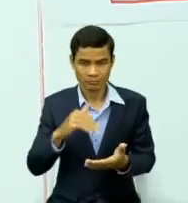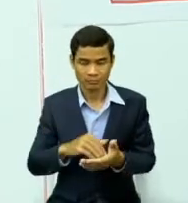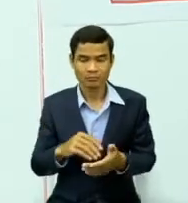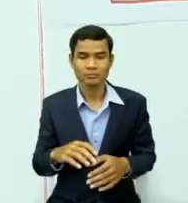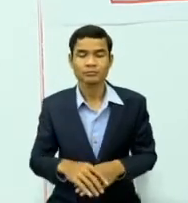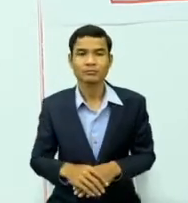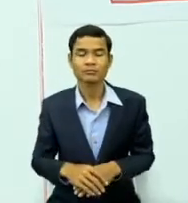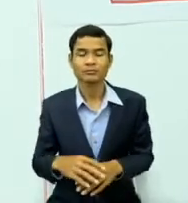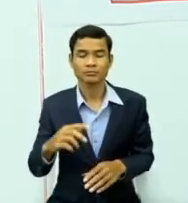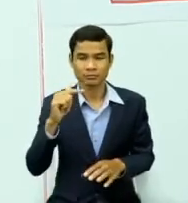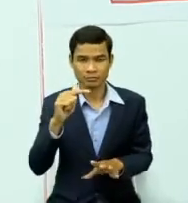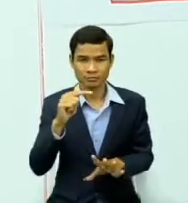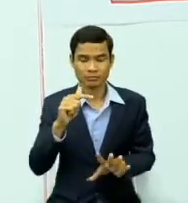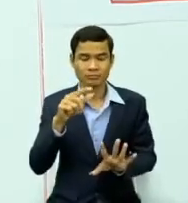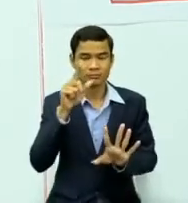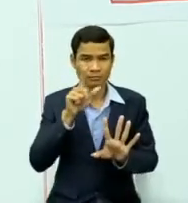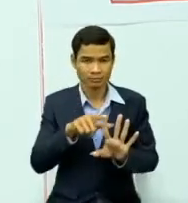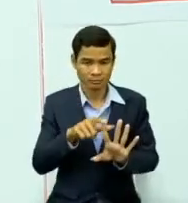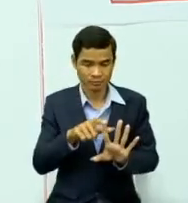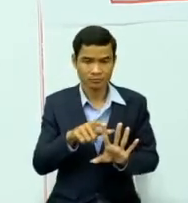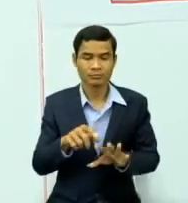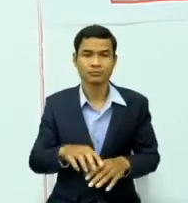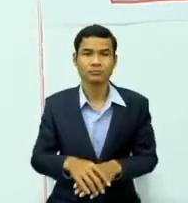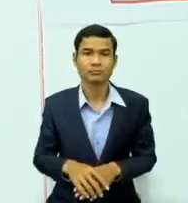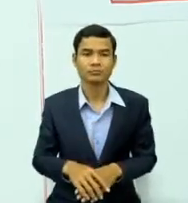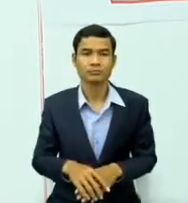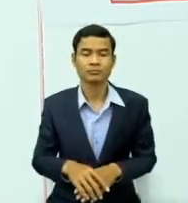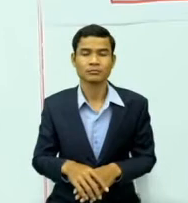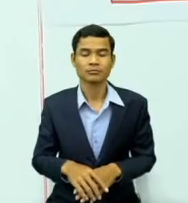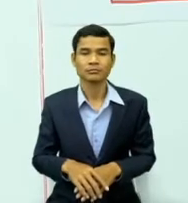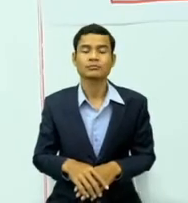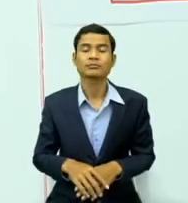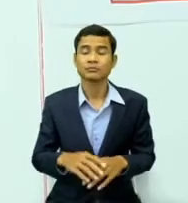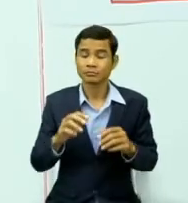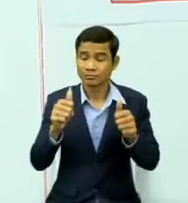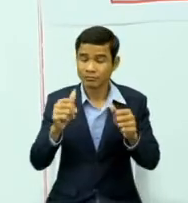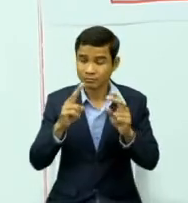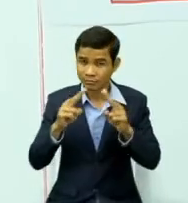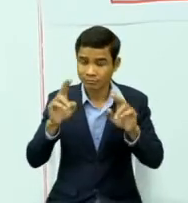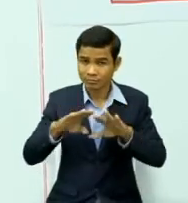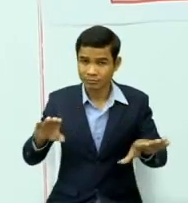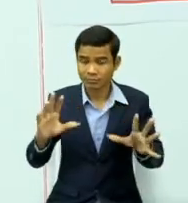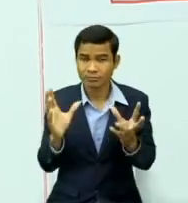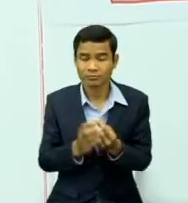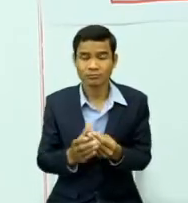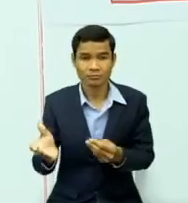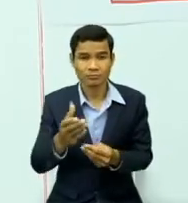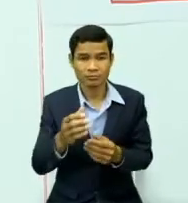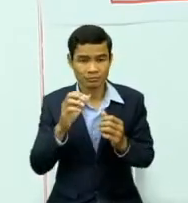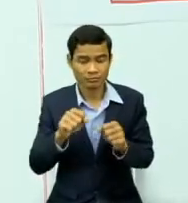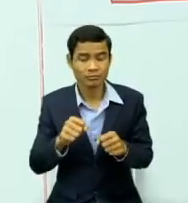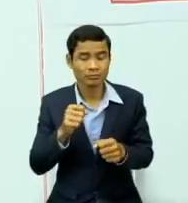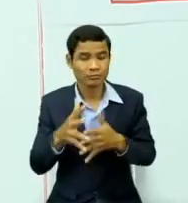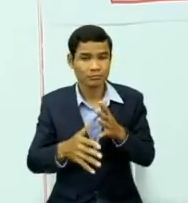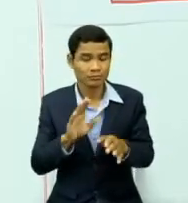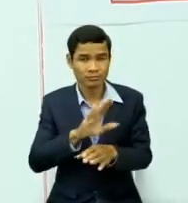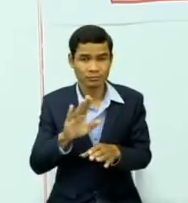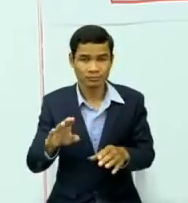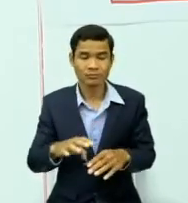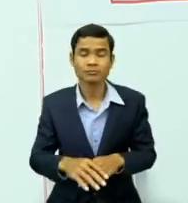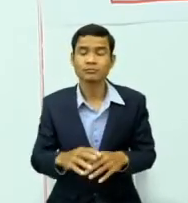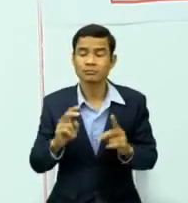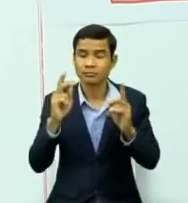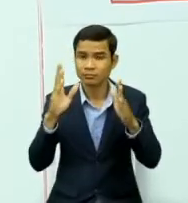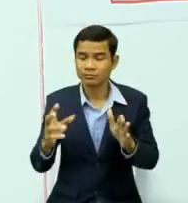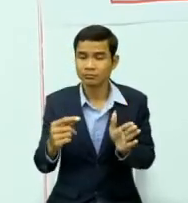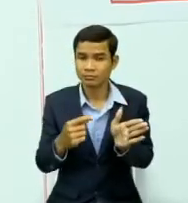tiết ngơ sầm lạp pi ngò chả lỡ nha con tại là ní con an này luôn ai nè nè